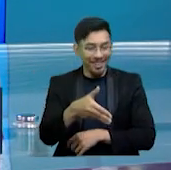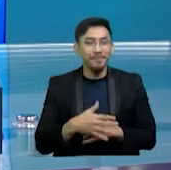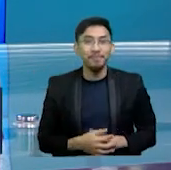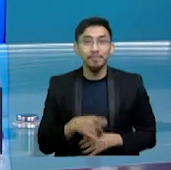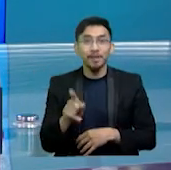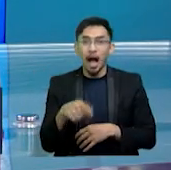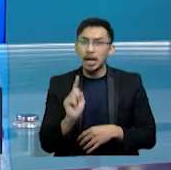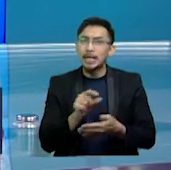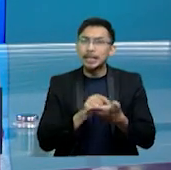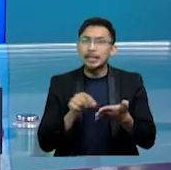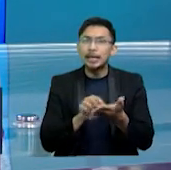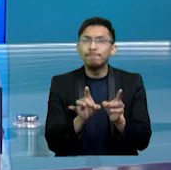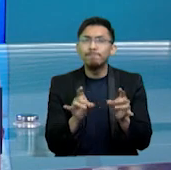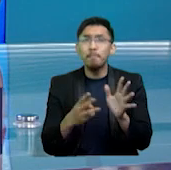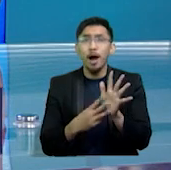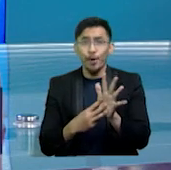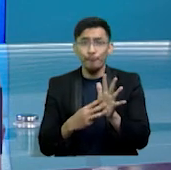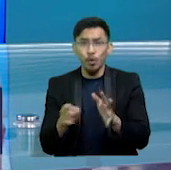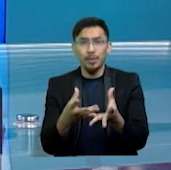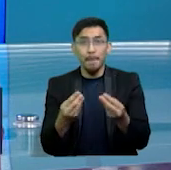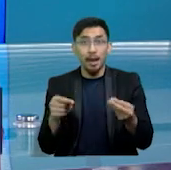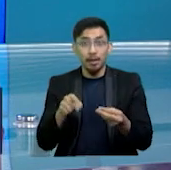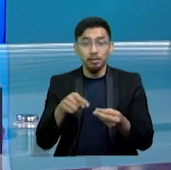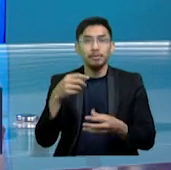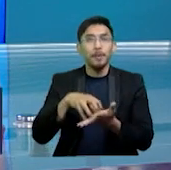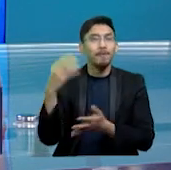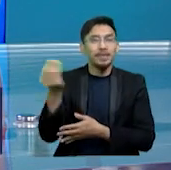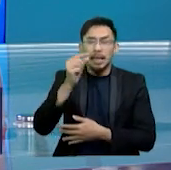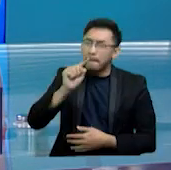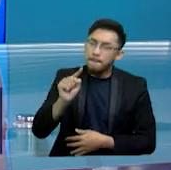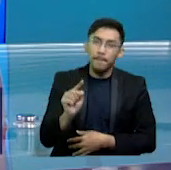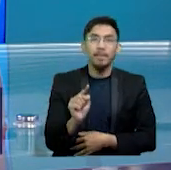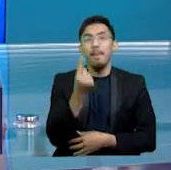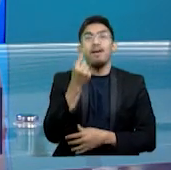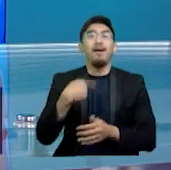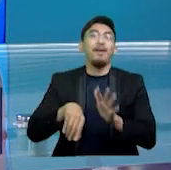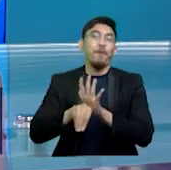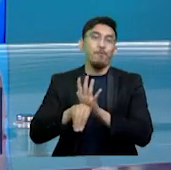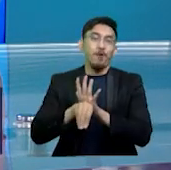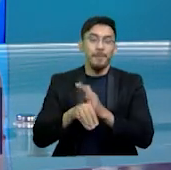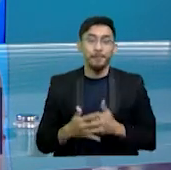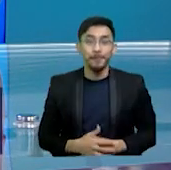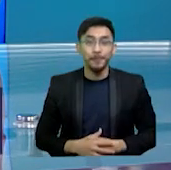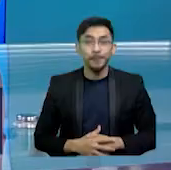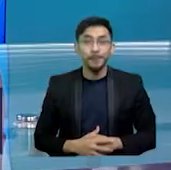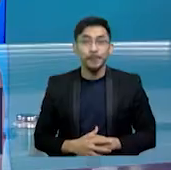datang. Ditumbuhi berbagai jenis mangrove, taman ini menjadi taman wisata mangrove pertama di tanah Papua.